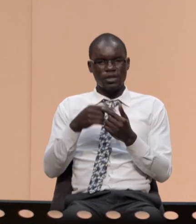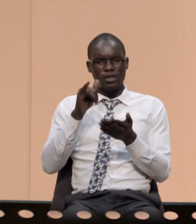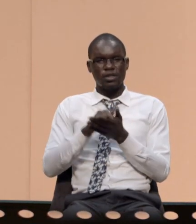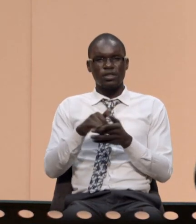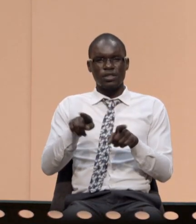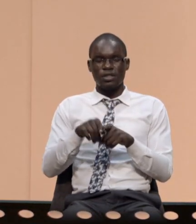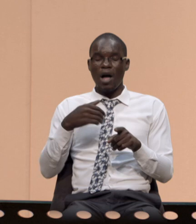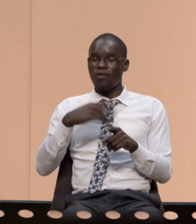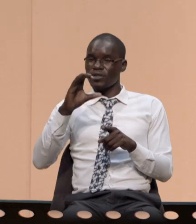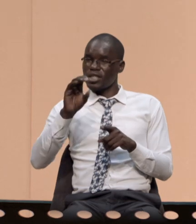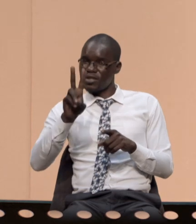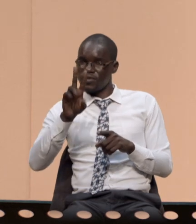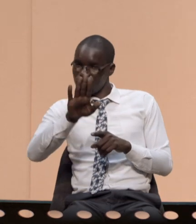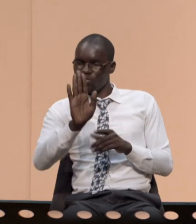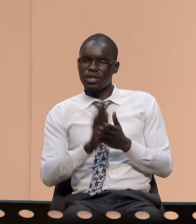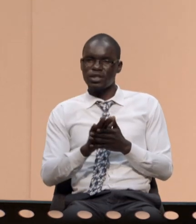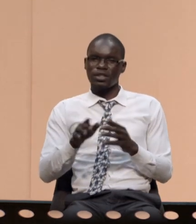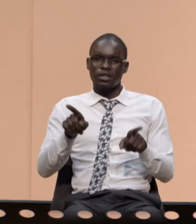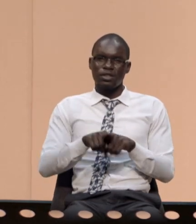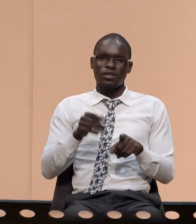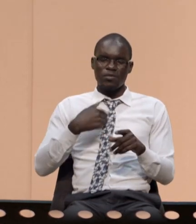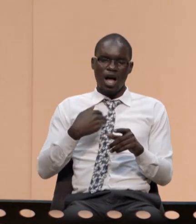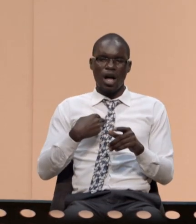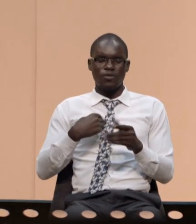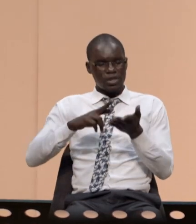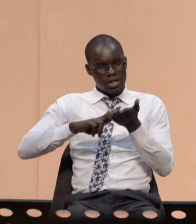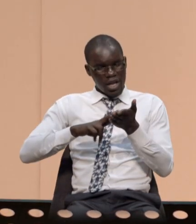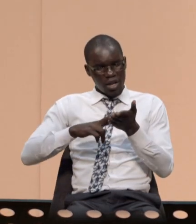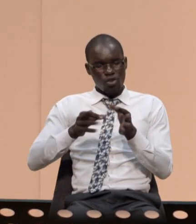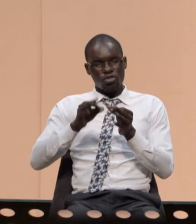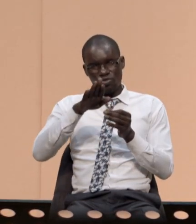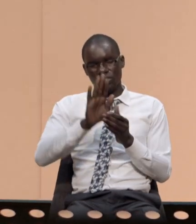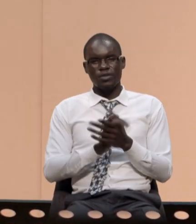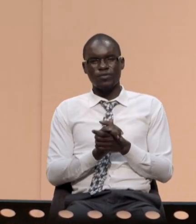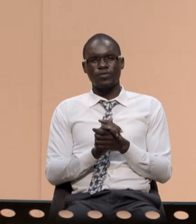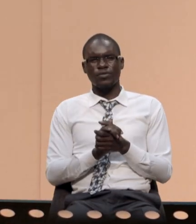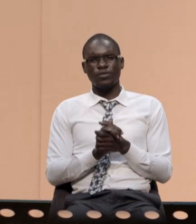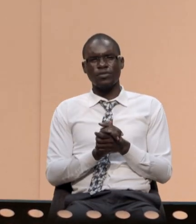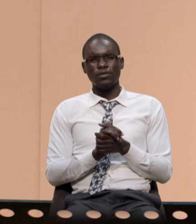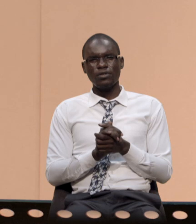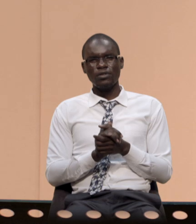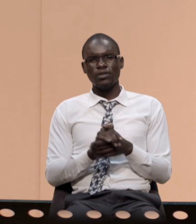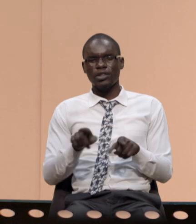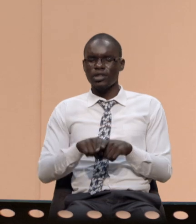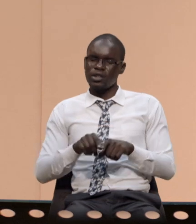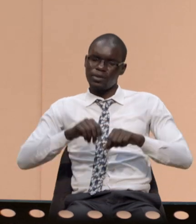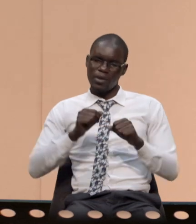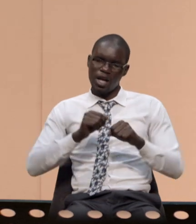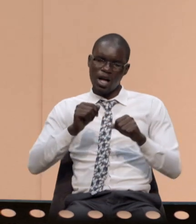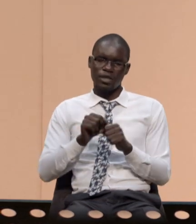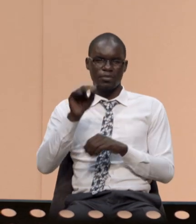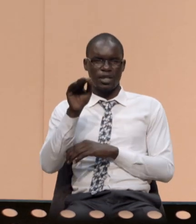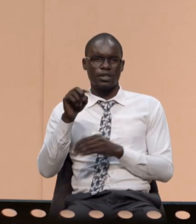CV yako, ana jinsi ya rekodi unavyojulikana nayo binguni. Na anafurahia kumuuliza shetani,